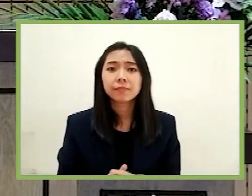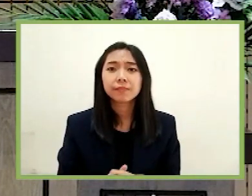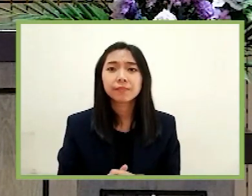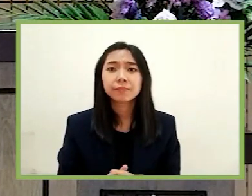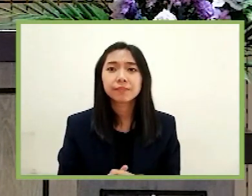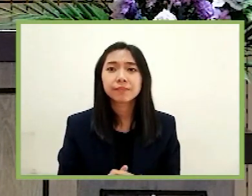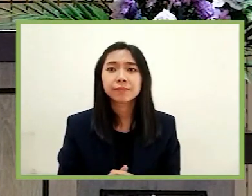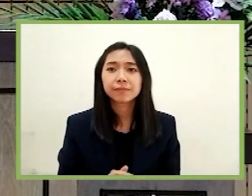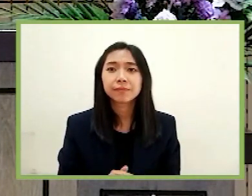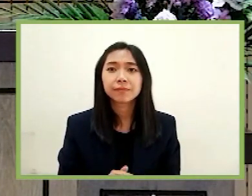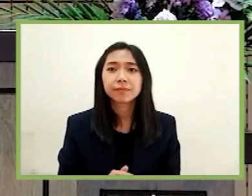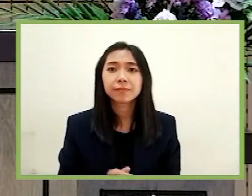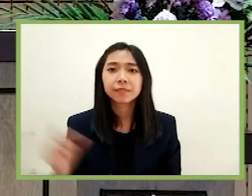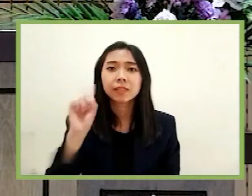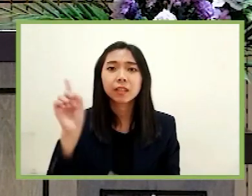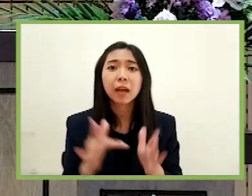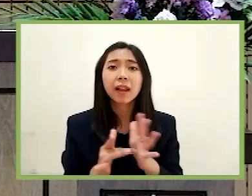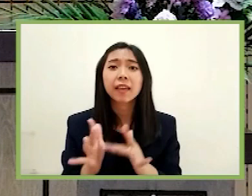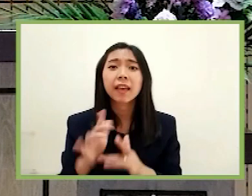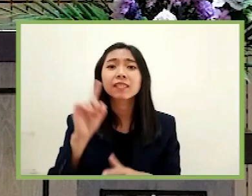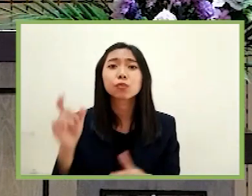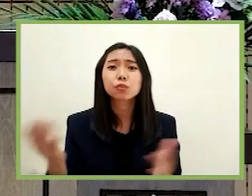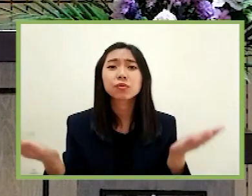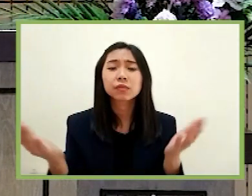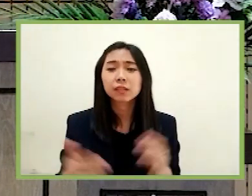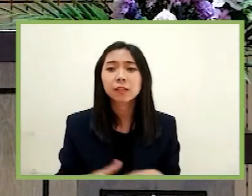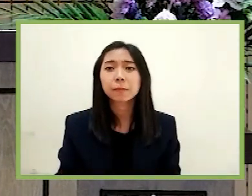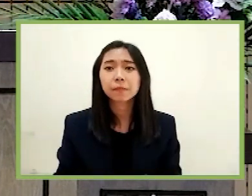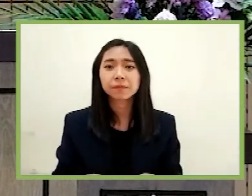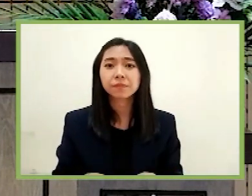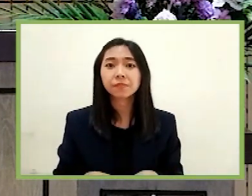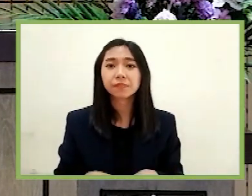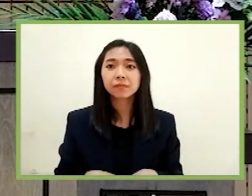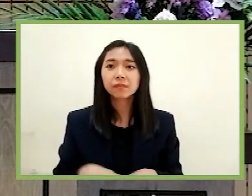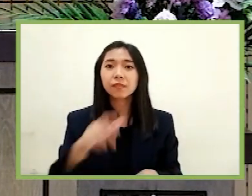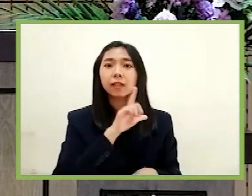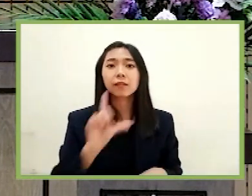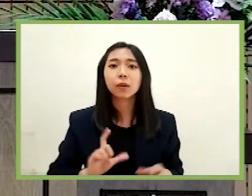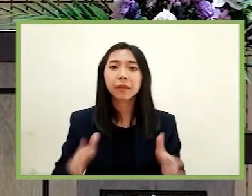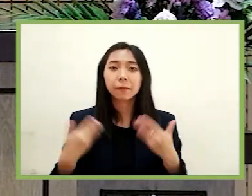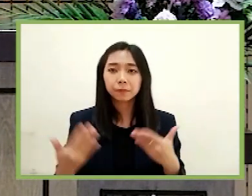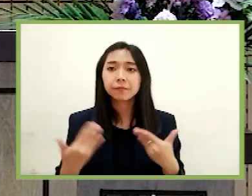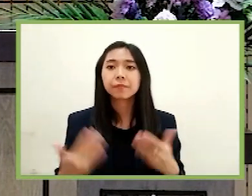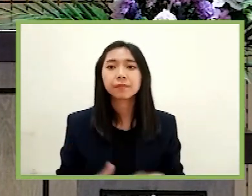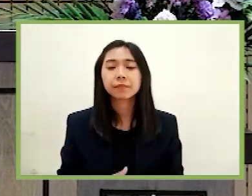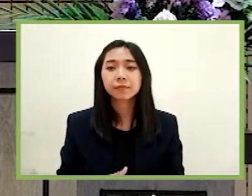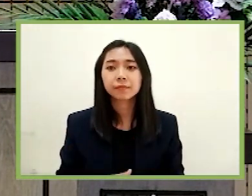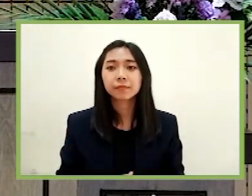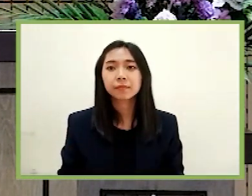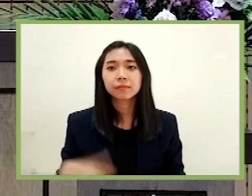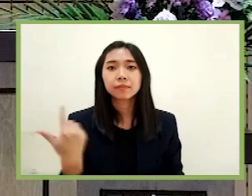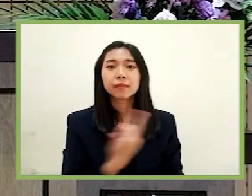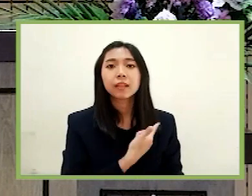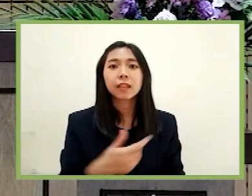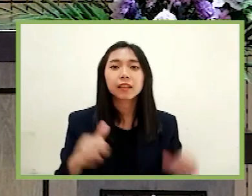gimana Kristus di tengah hidup seperti itu Hai yang Tuhan mau segera kita